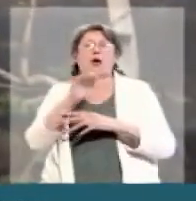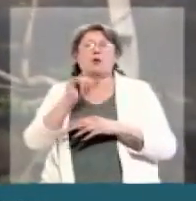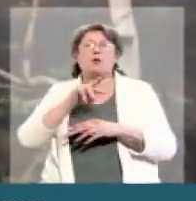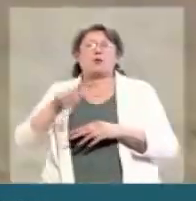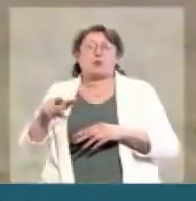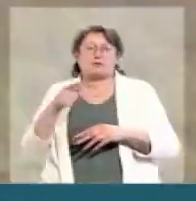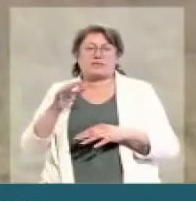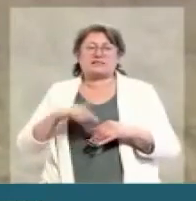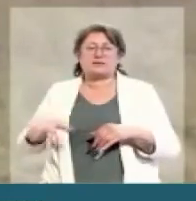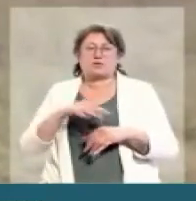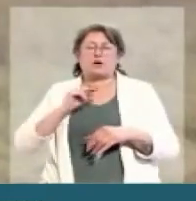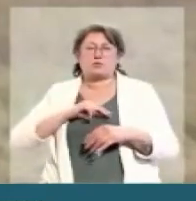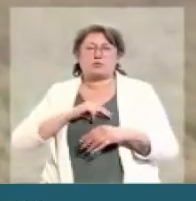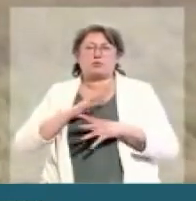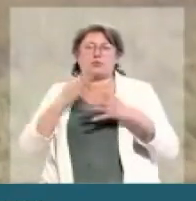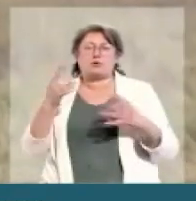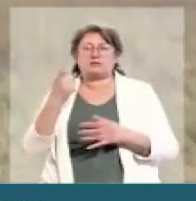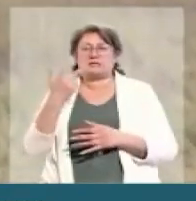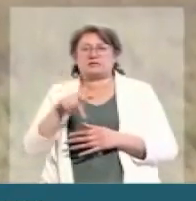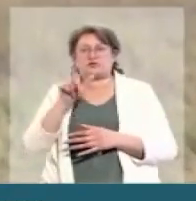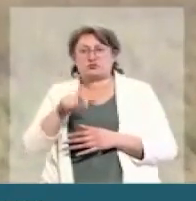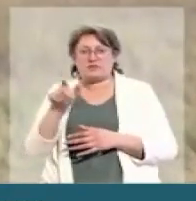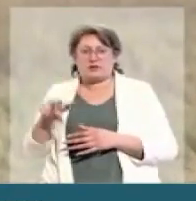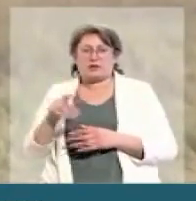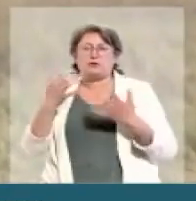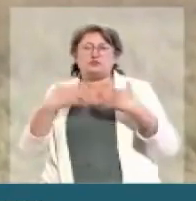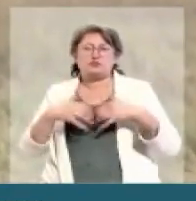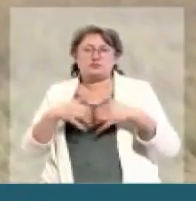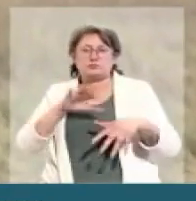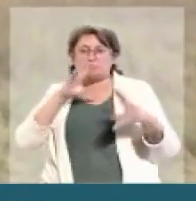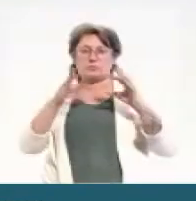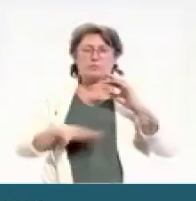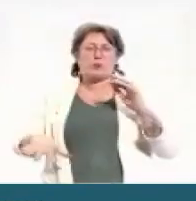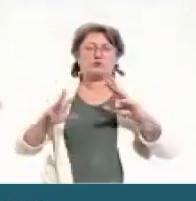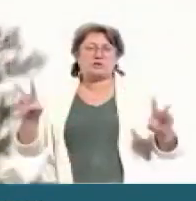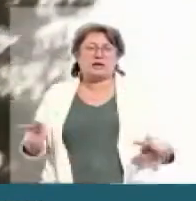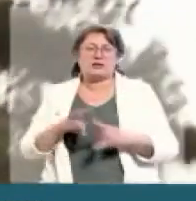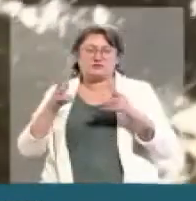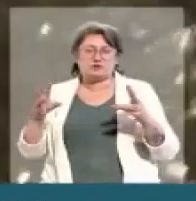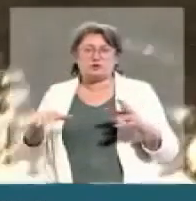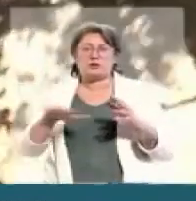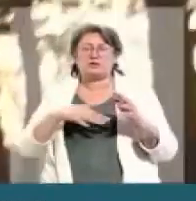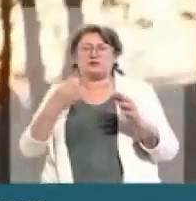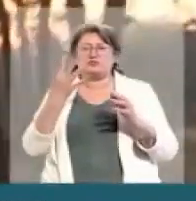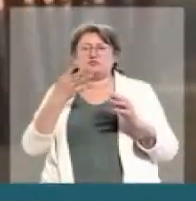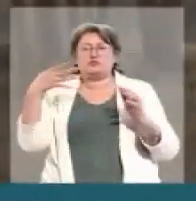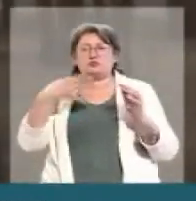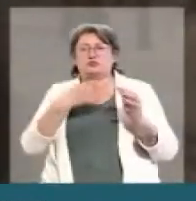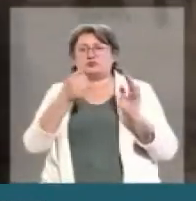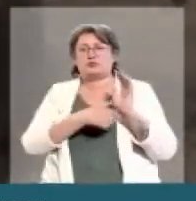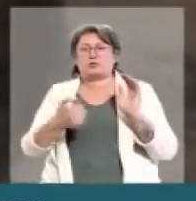Аулюкольского района. На территории работают более 130 человек. По подсчетам, общая площадь сгоревших участков составляет